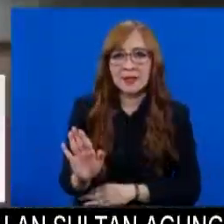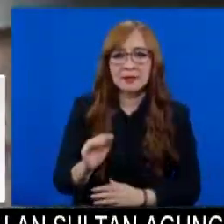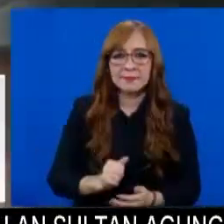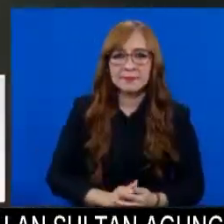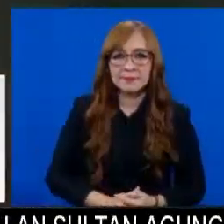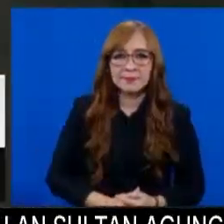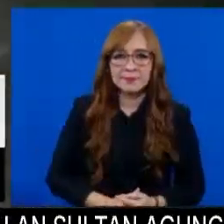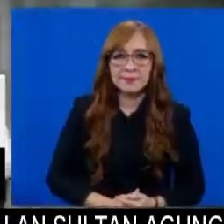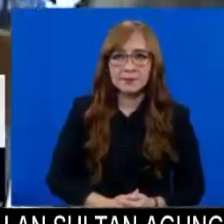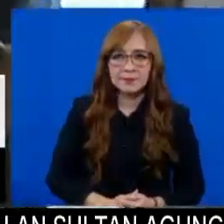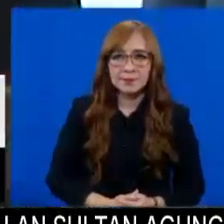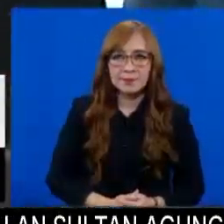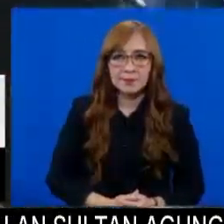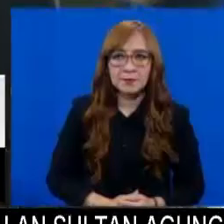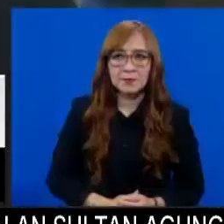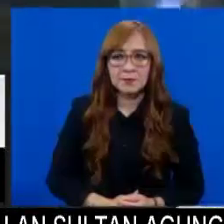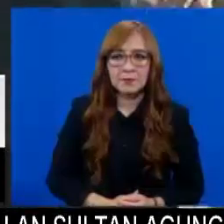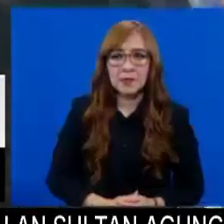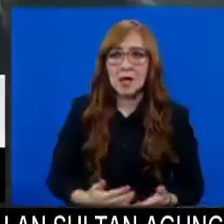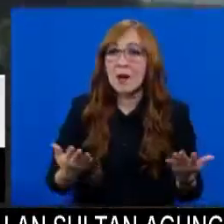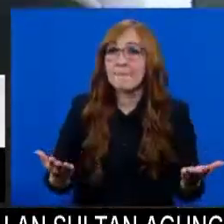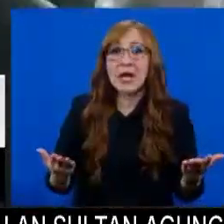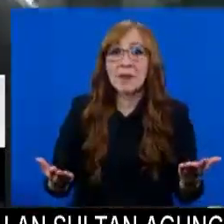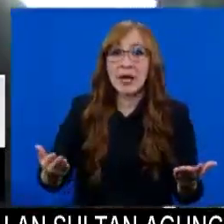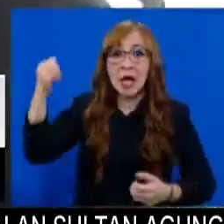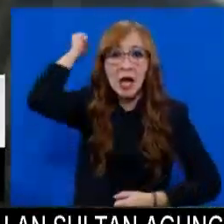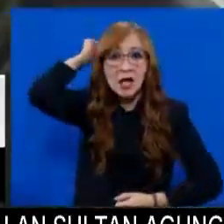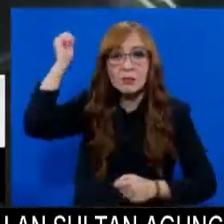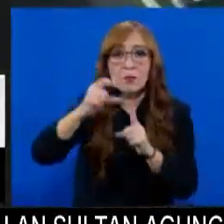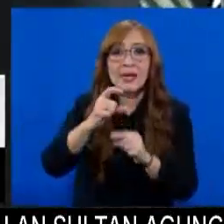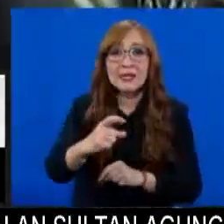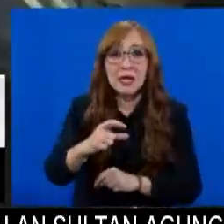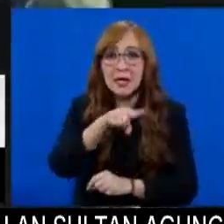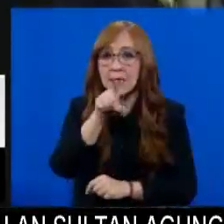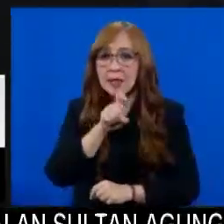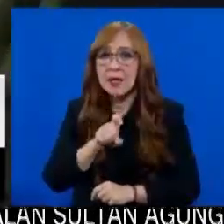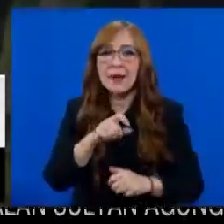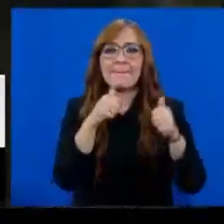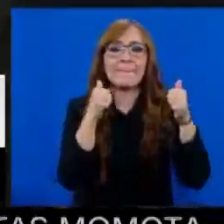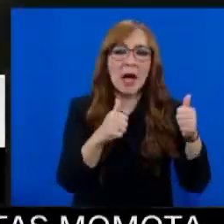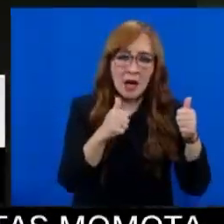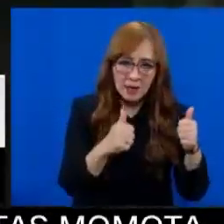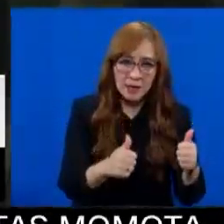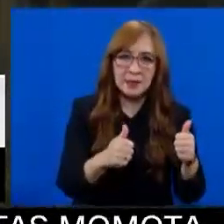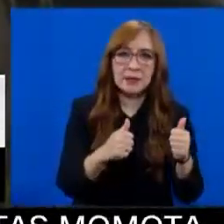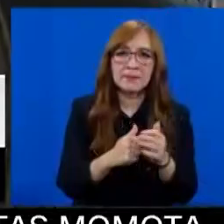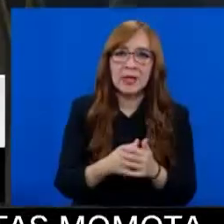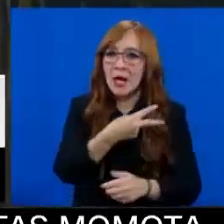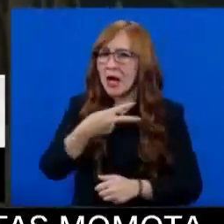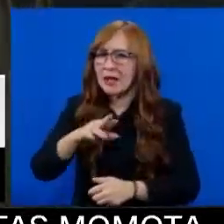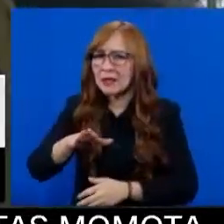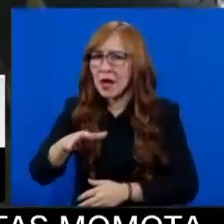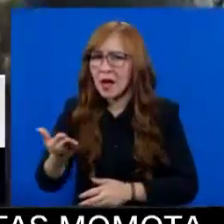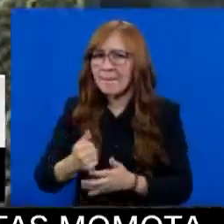Belum. Kondisi ibu dia bagaimana Pak? Baik, hari ini baik iya. Hari ini konfrontir. Siap untuk mengikuti?